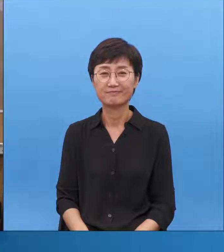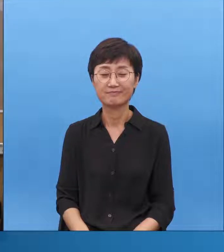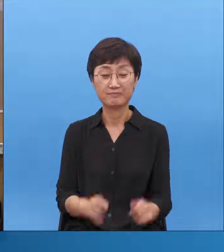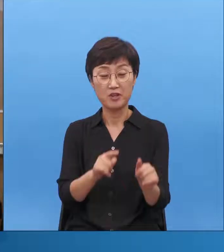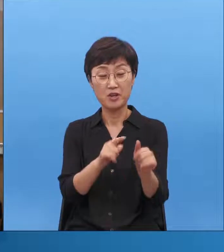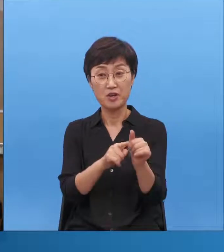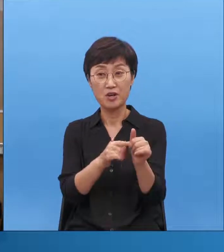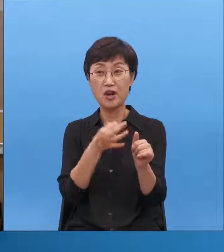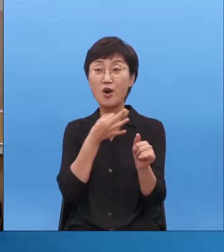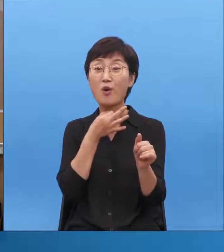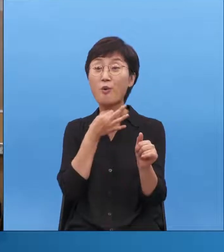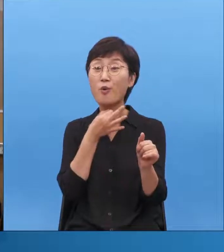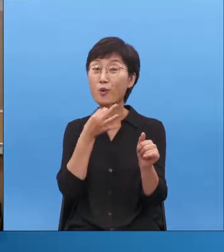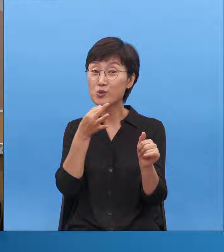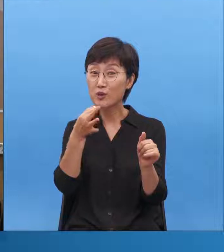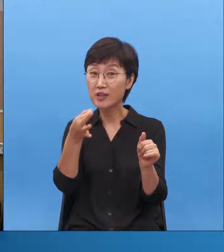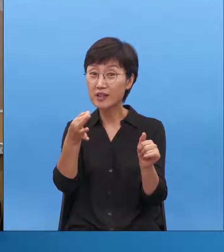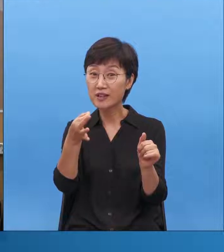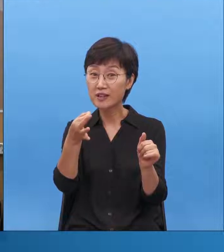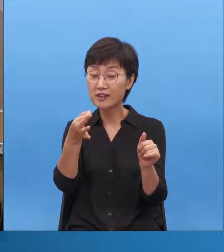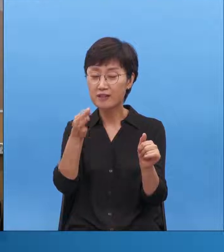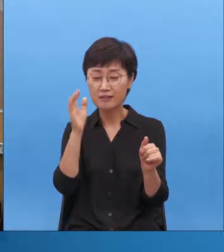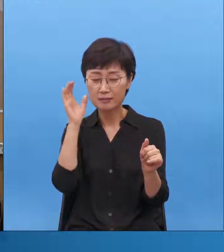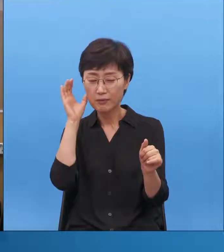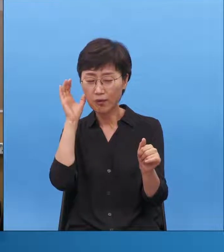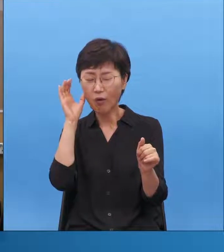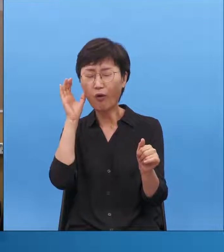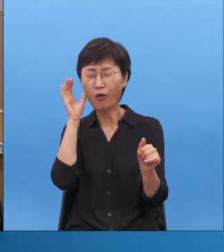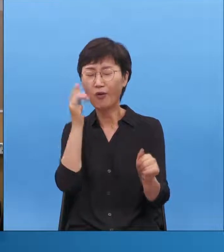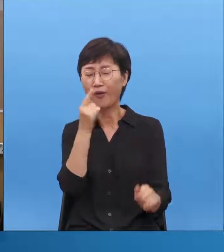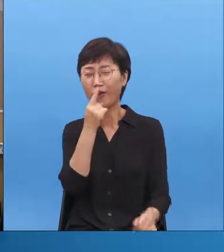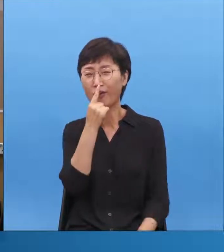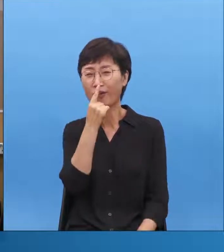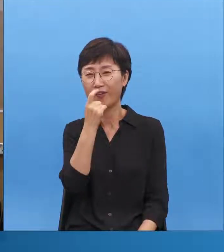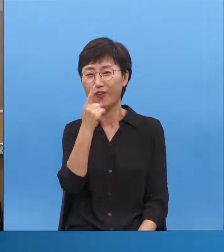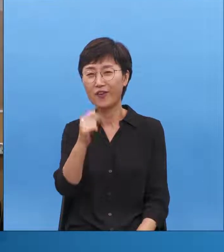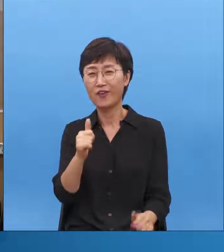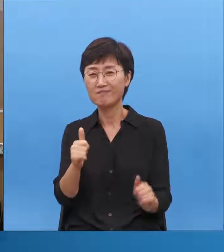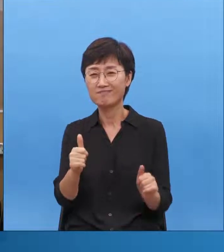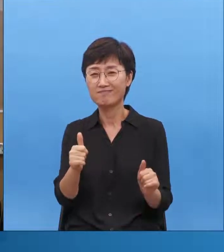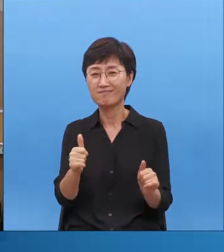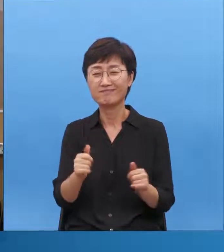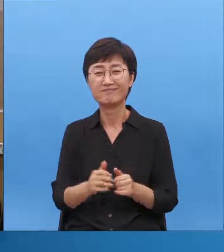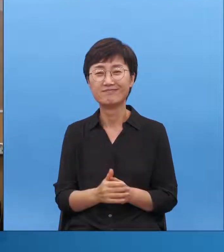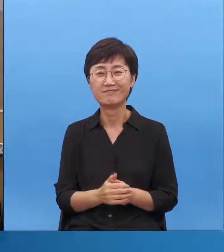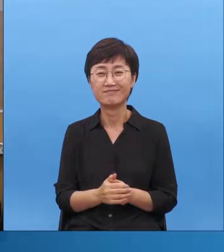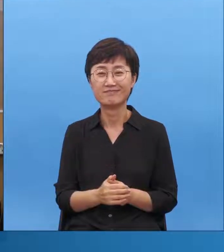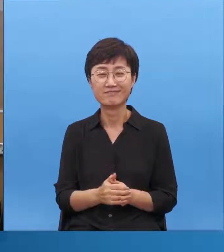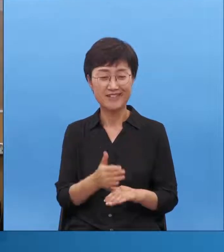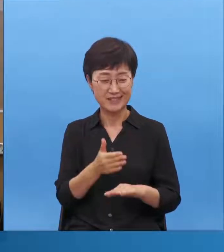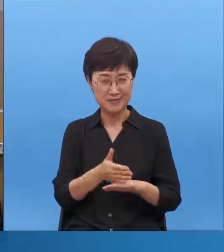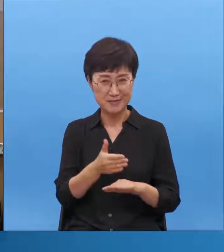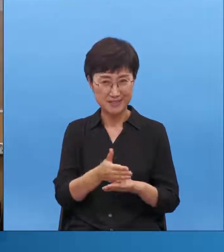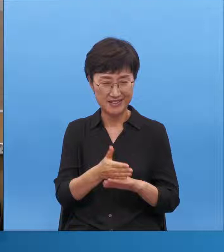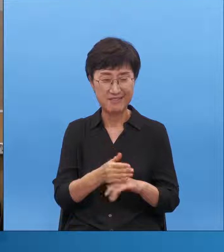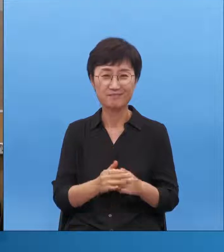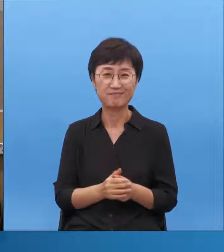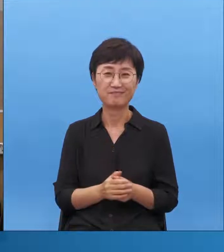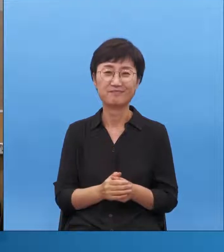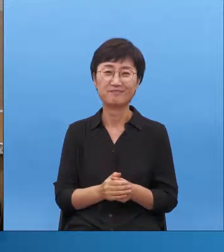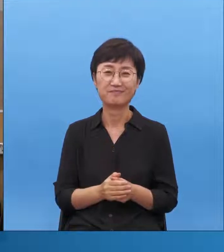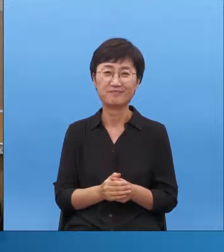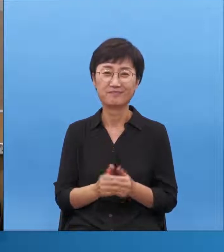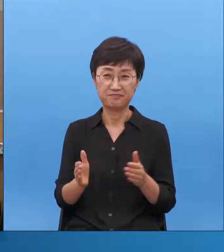목소리가 아주 너무 멋있습니다. He has such a classy voice. 예. 감사합니다, 장로님. Thank you so much,